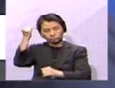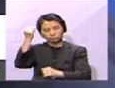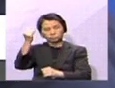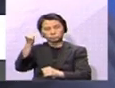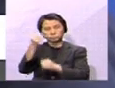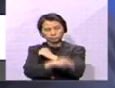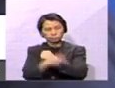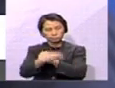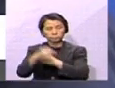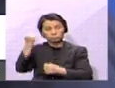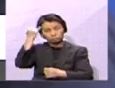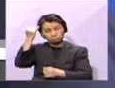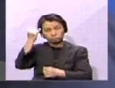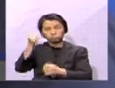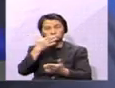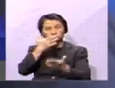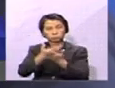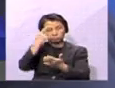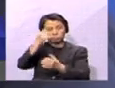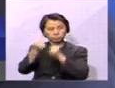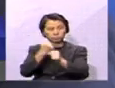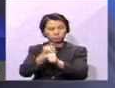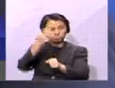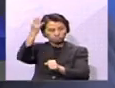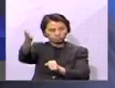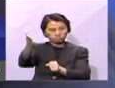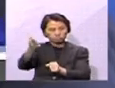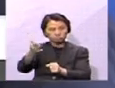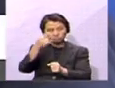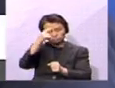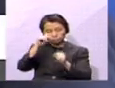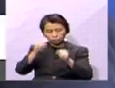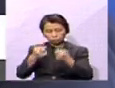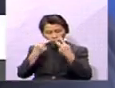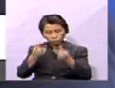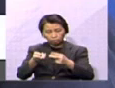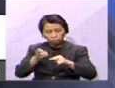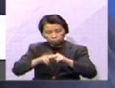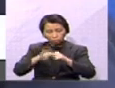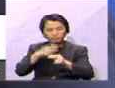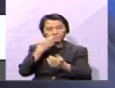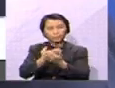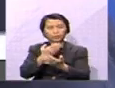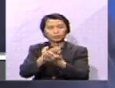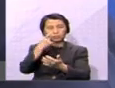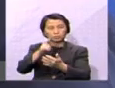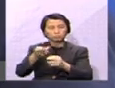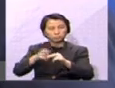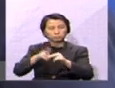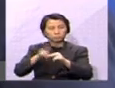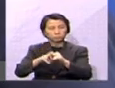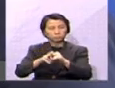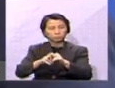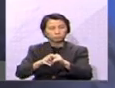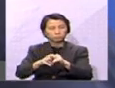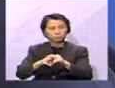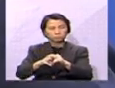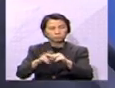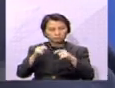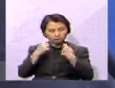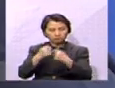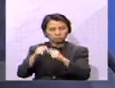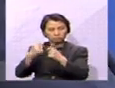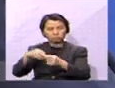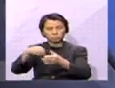baik ini untuk tahun depanah supaya kita boleh lihat kepada penambahbaikan kepada penambahan bilangan team dalam